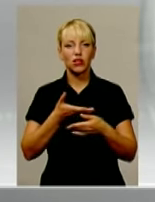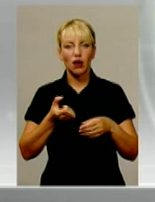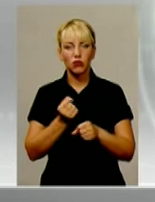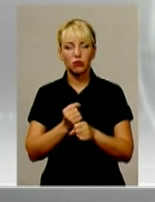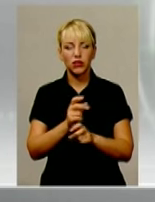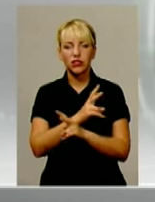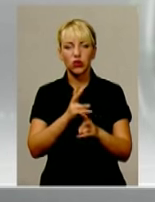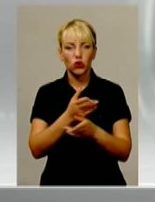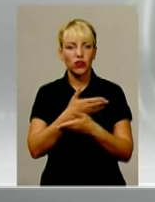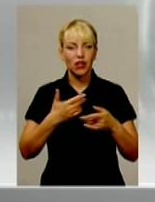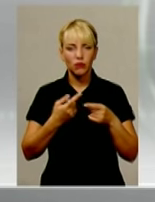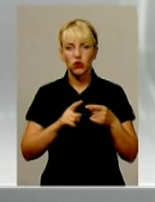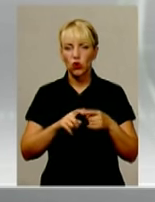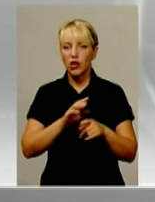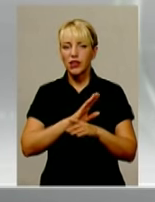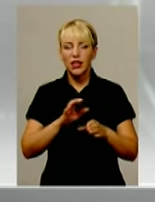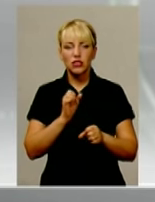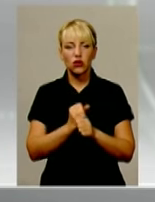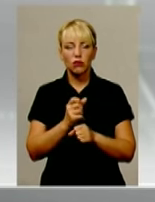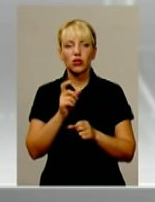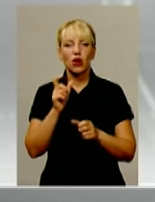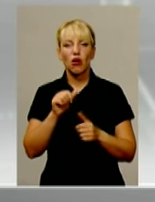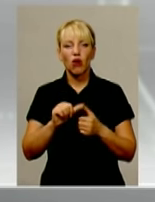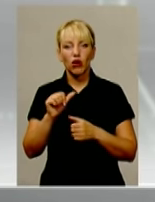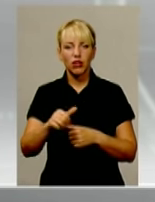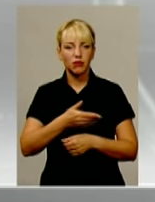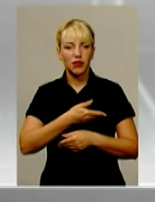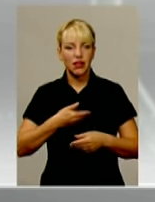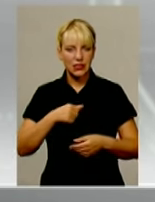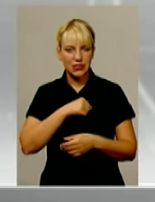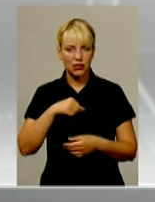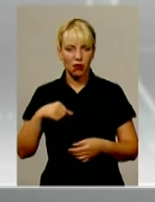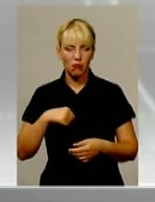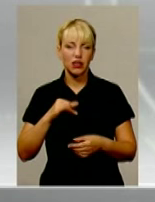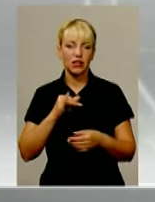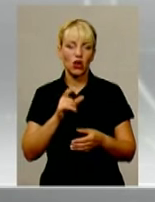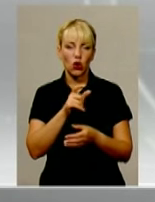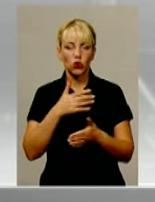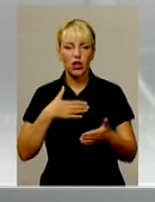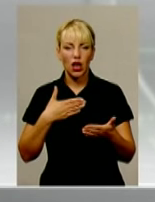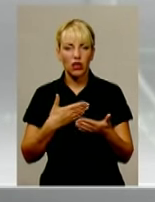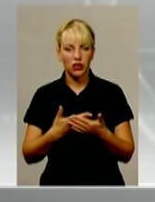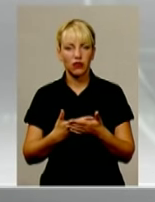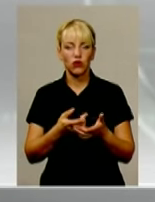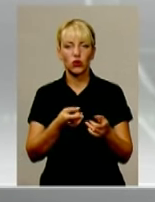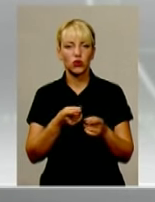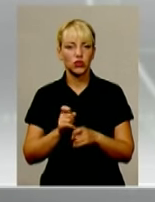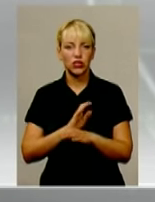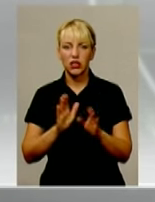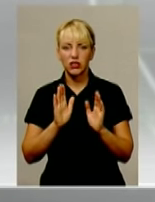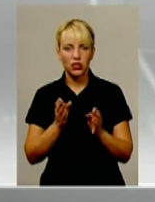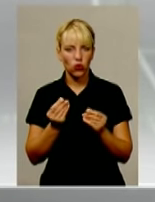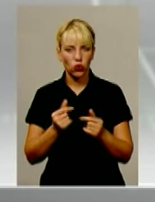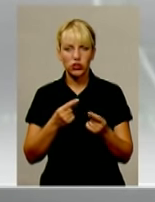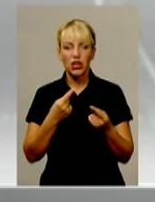не зробить, крім нас. І люди з цим погоджувались, активно долучаються також, це ж не тільки кошти сільських рад,